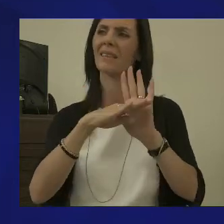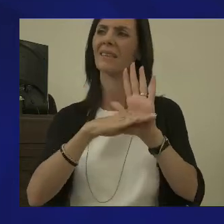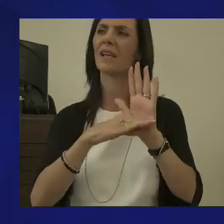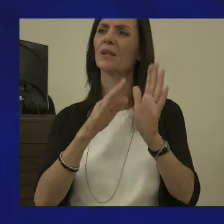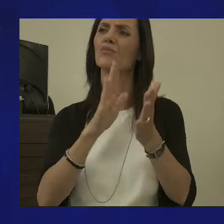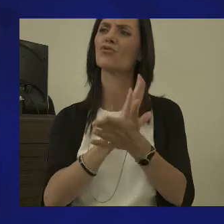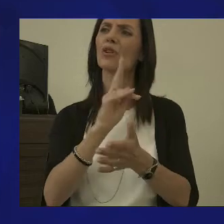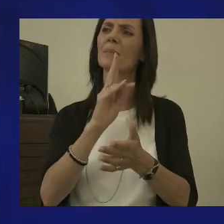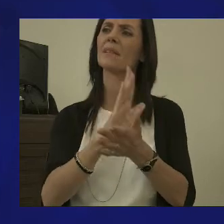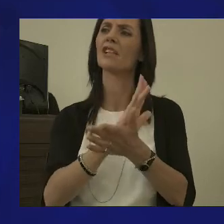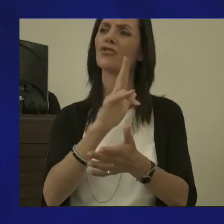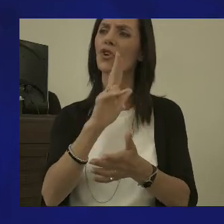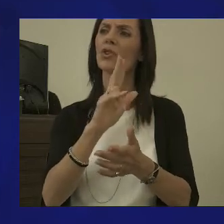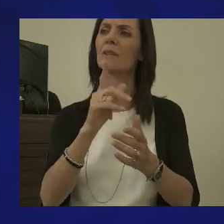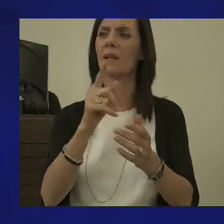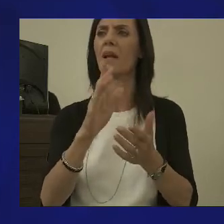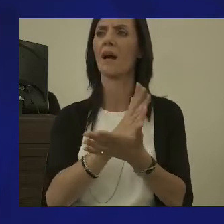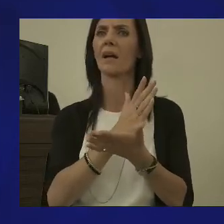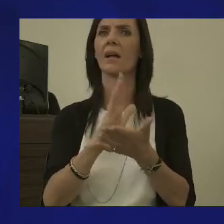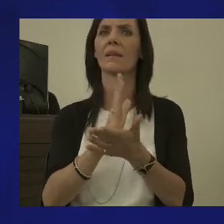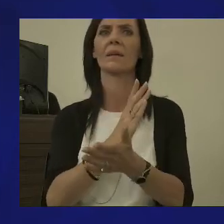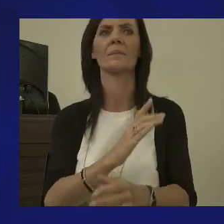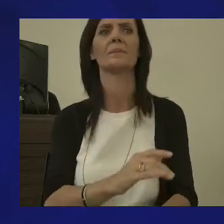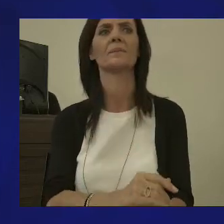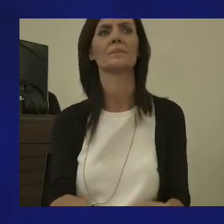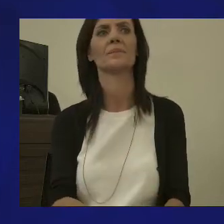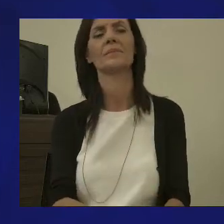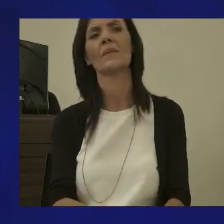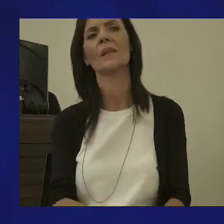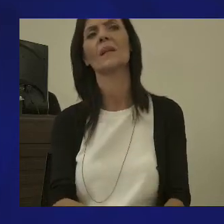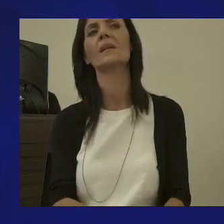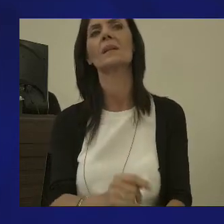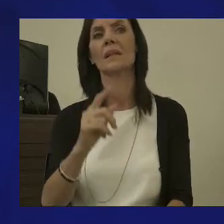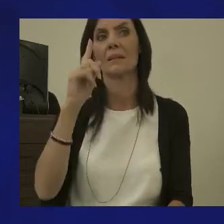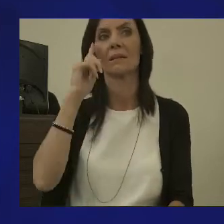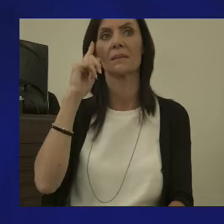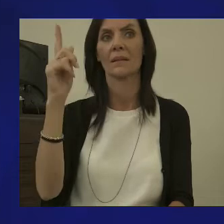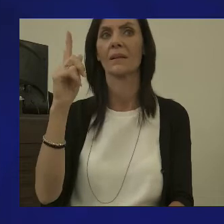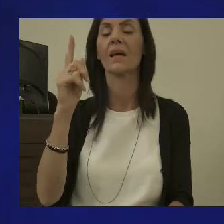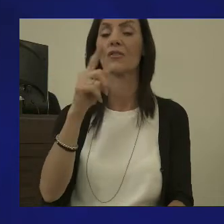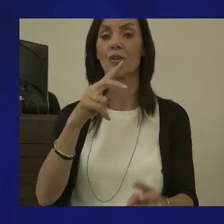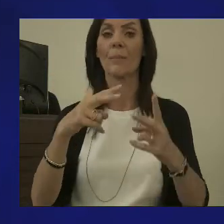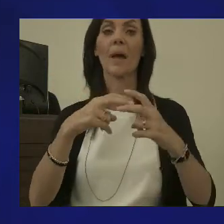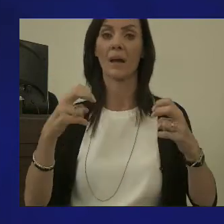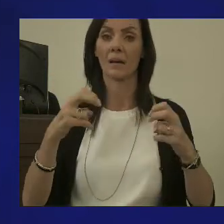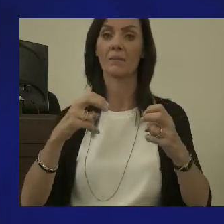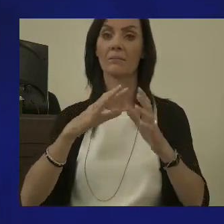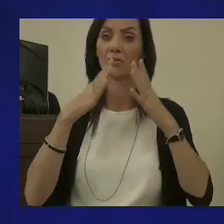14 להחלטה שלנו. אני רוצה דרך אגב לומר לך, מוטי, שתדע לך שבערים גדולות